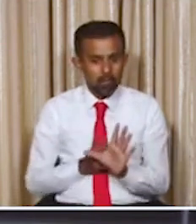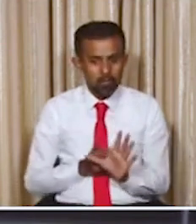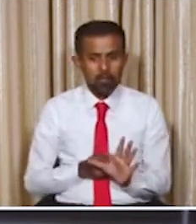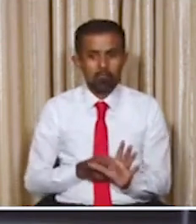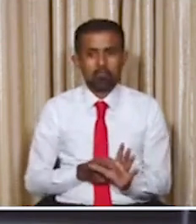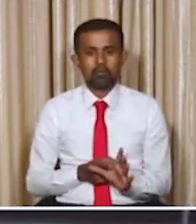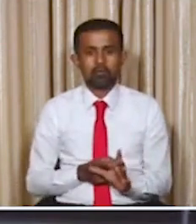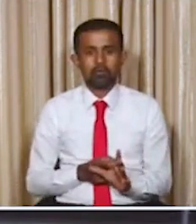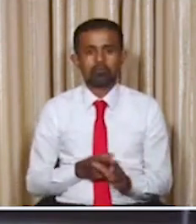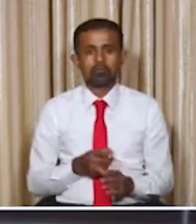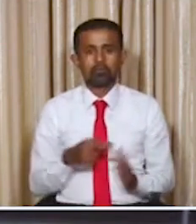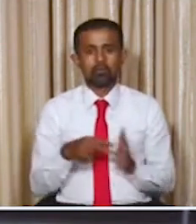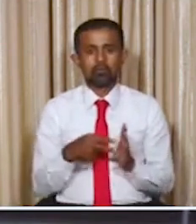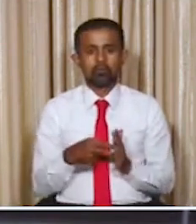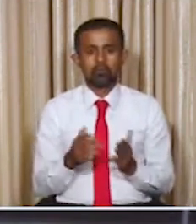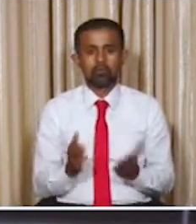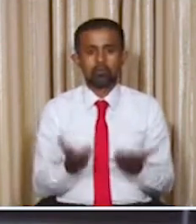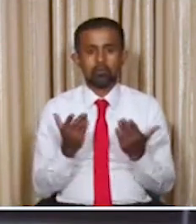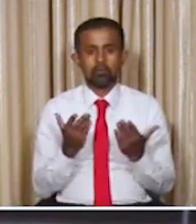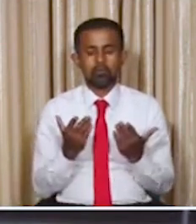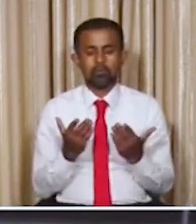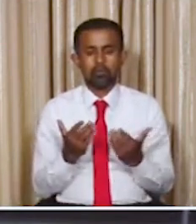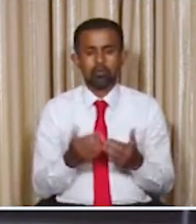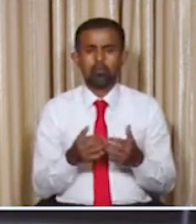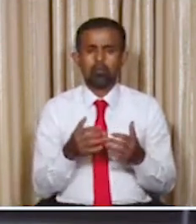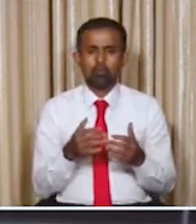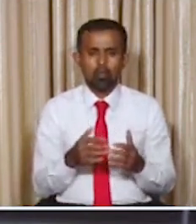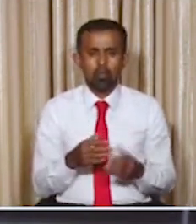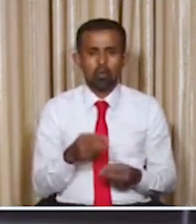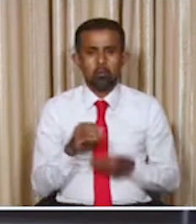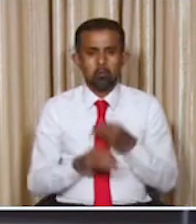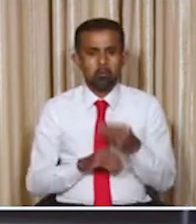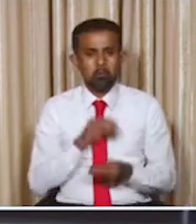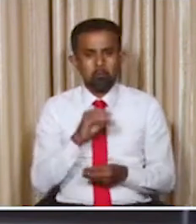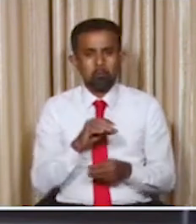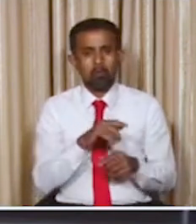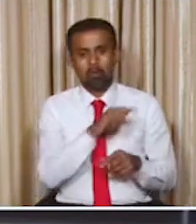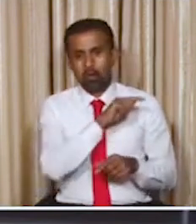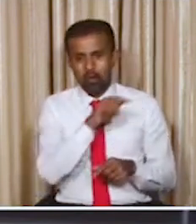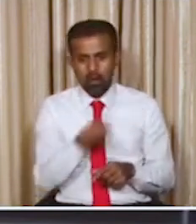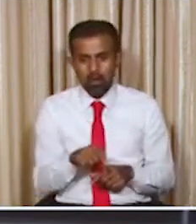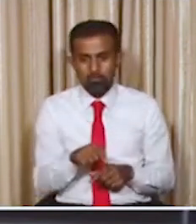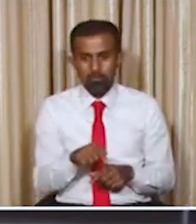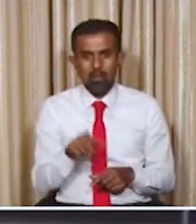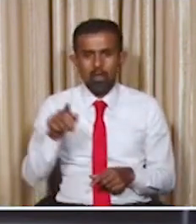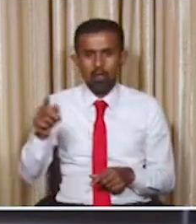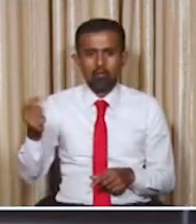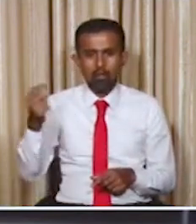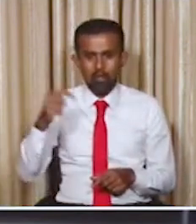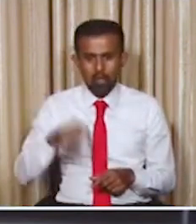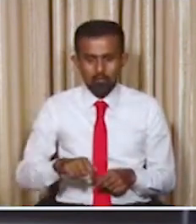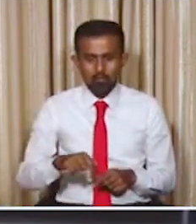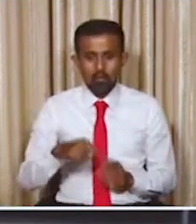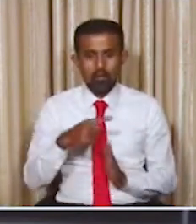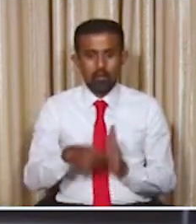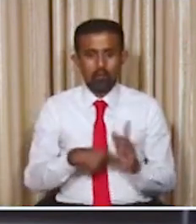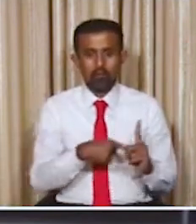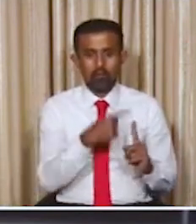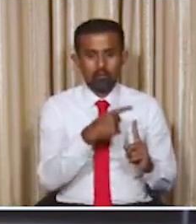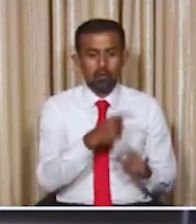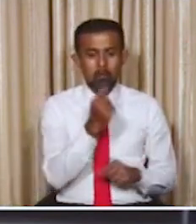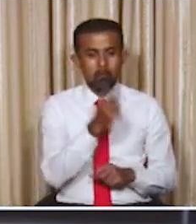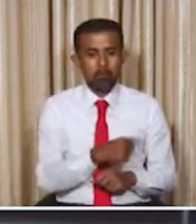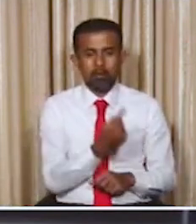හැමදාම මොකක් හරි ව්‍යාපෘතියක් පටන් ගත්තොත් මොකක් හරි ආයෝජකෙක් මේ රටට ආවොත් කවුරු හරි ඇවිල්ලා මේ රට ගොඩදාන